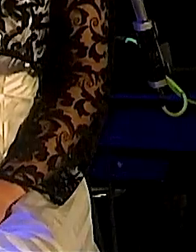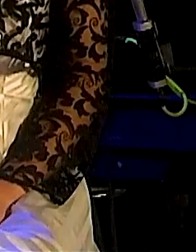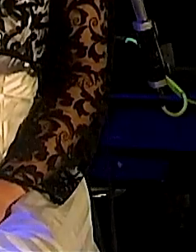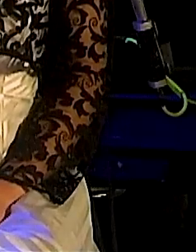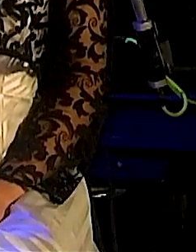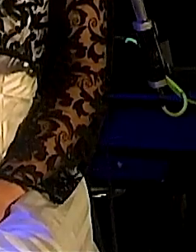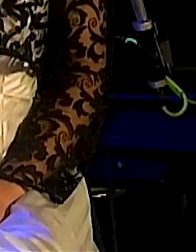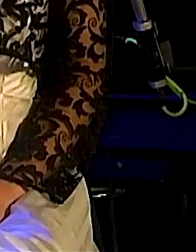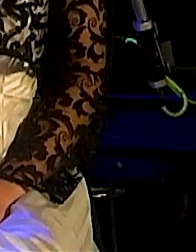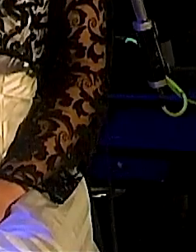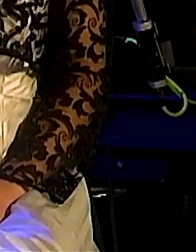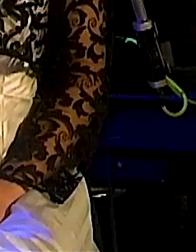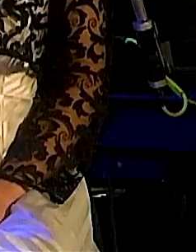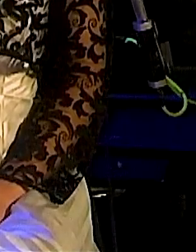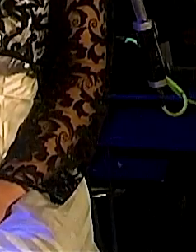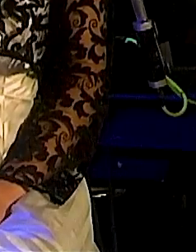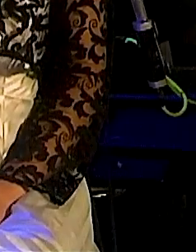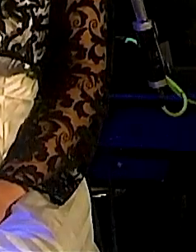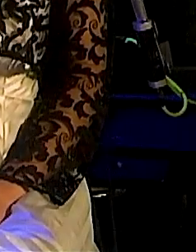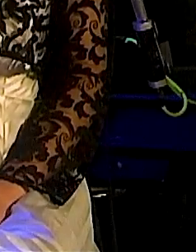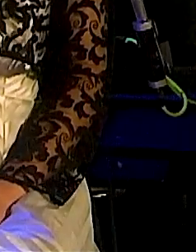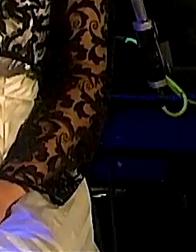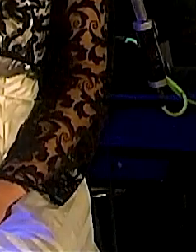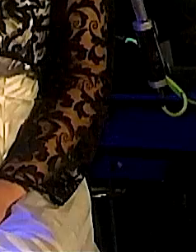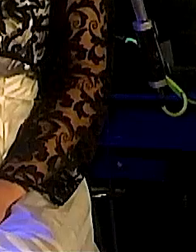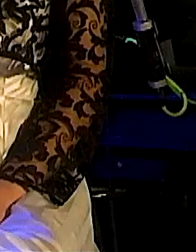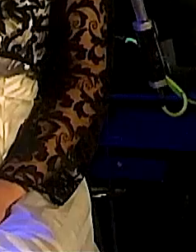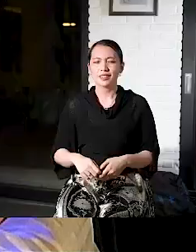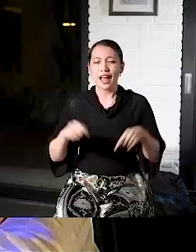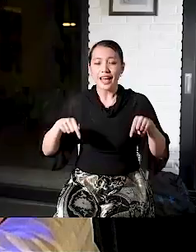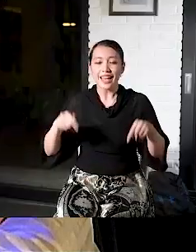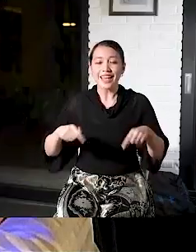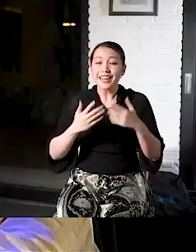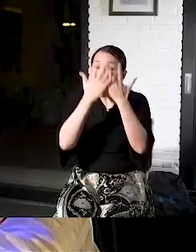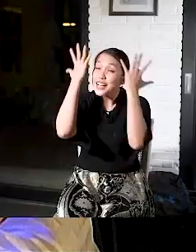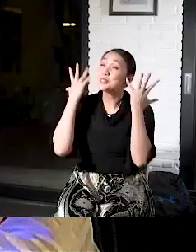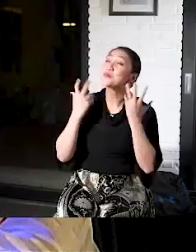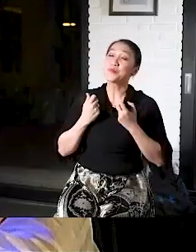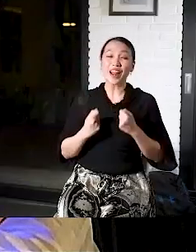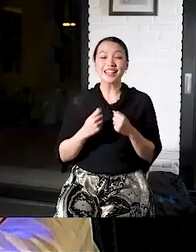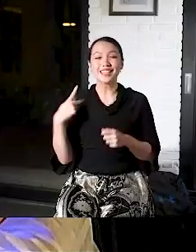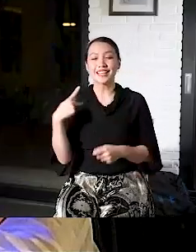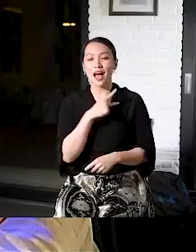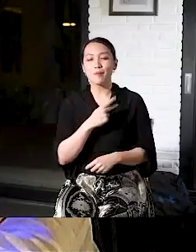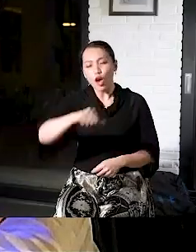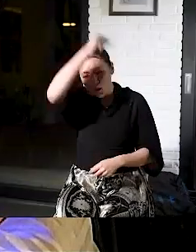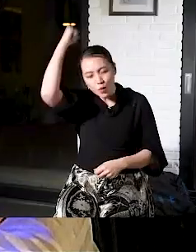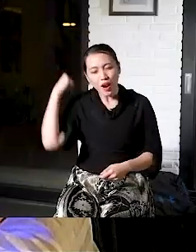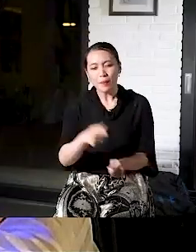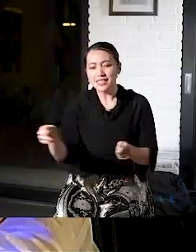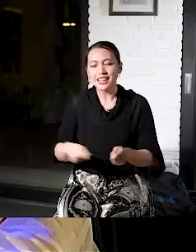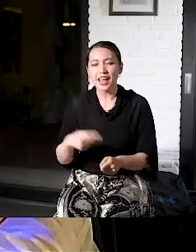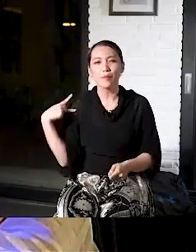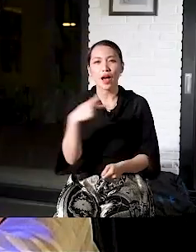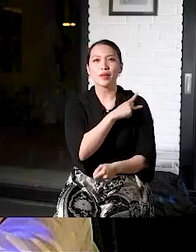爱。感谢你。 Ini adalah salah satu ekspresi kami. 这是我们表达的一个方式。 Urapi setiap kami, Tuhan. 恩膏我